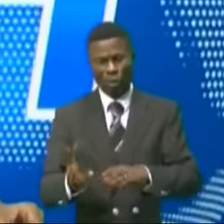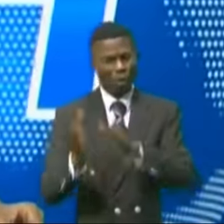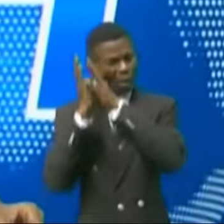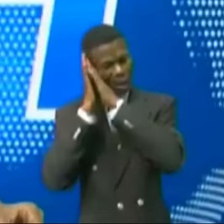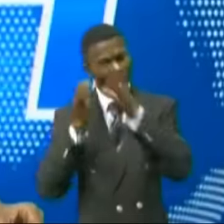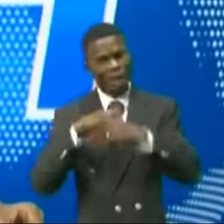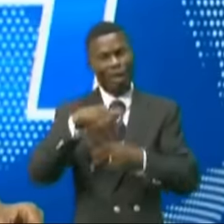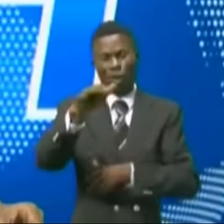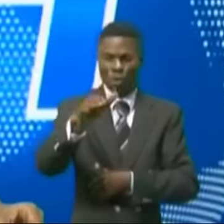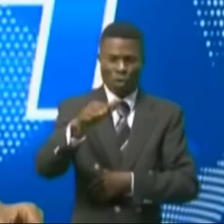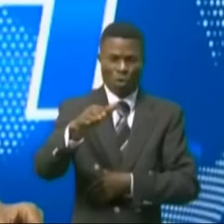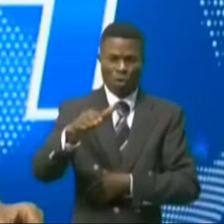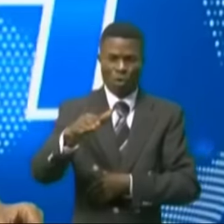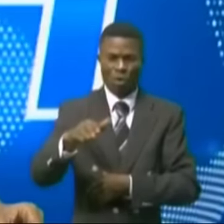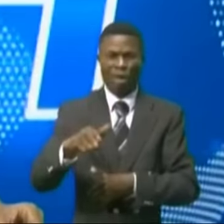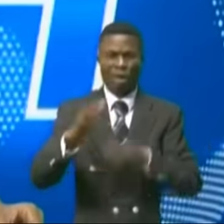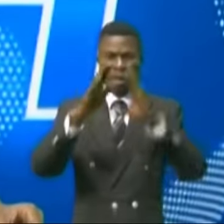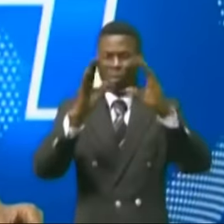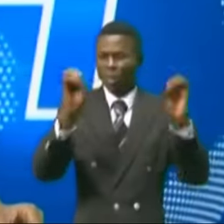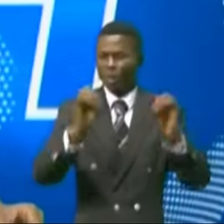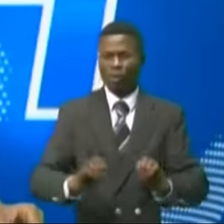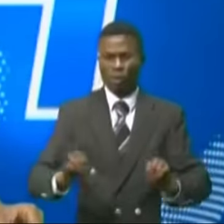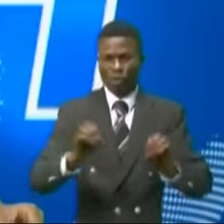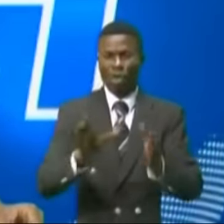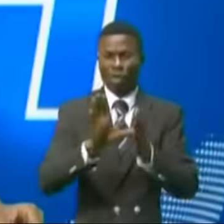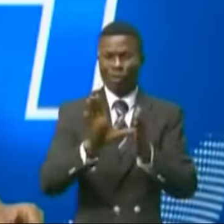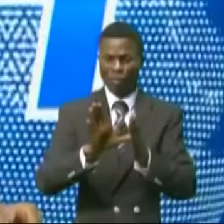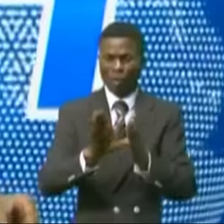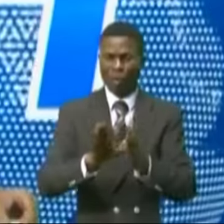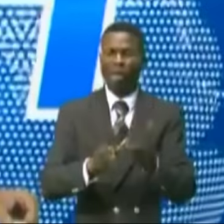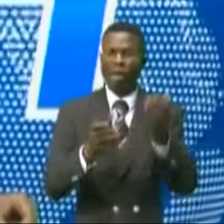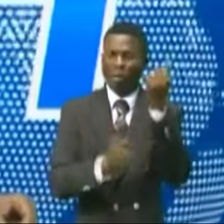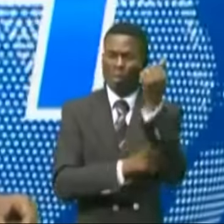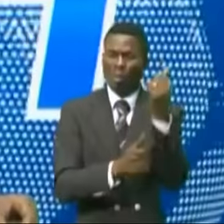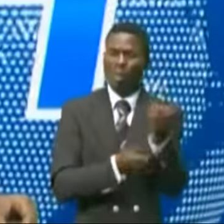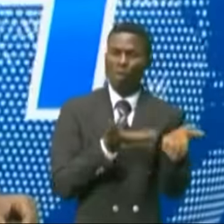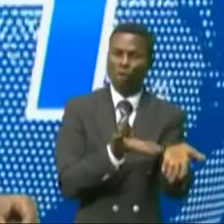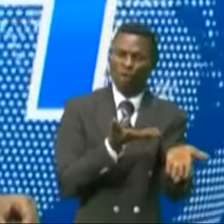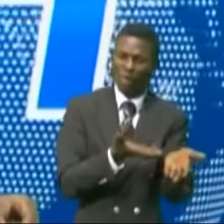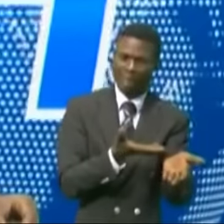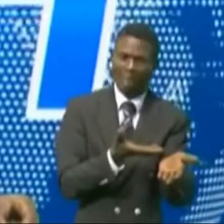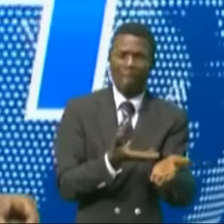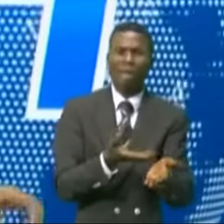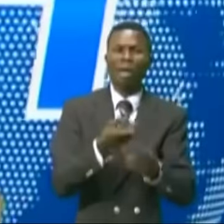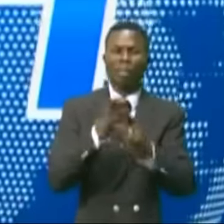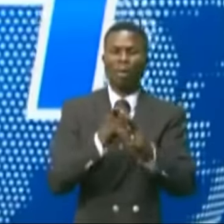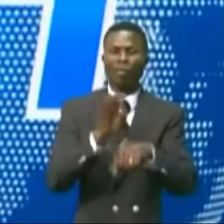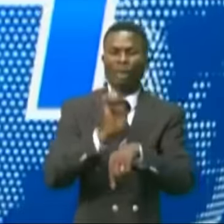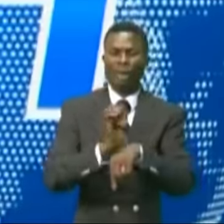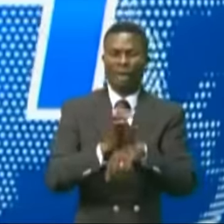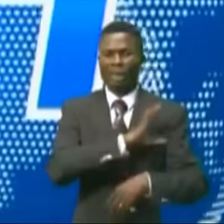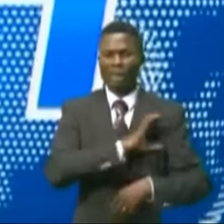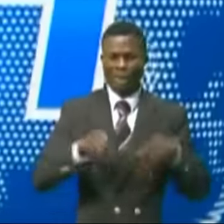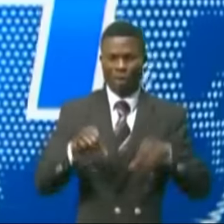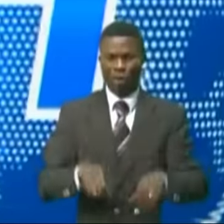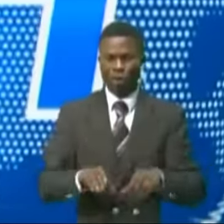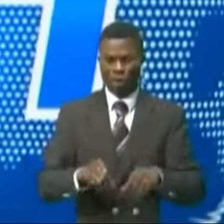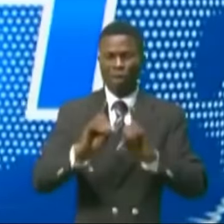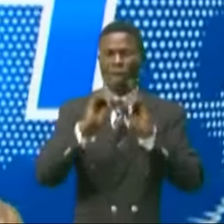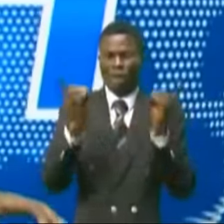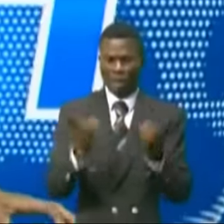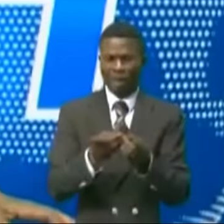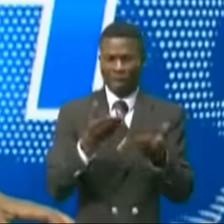nuit à la belle étoile. Ces sinistrés ont été assistés par l'Église du Christ au Congo à travers les services de développement et la